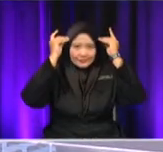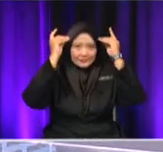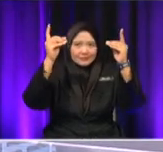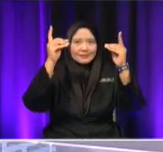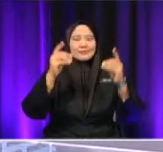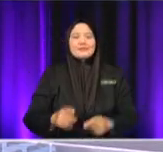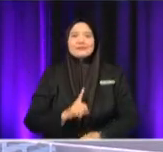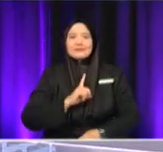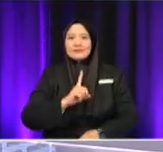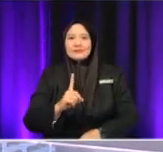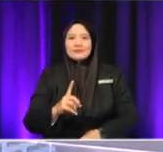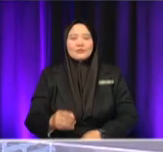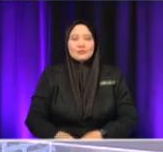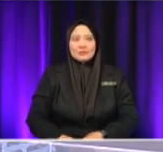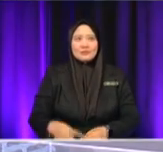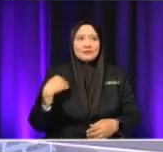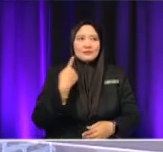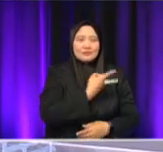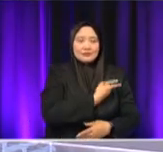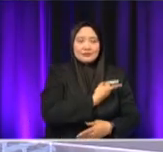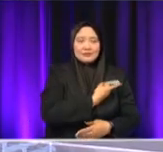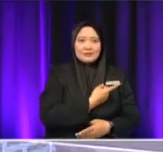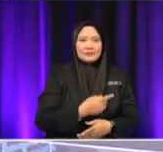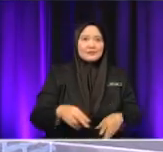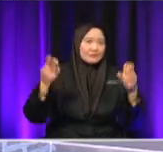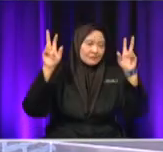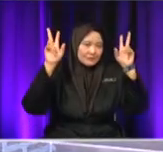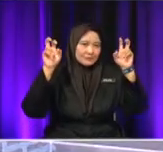kita di situ tentang kemahiran ke ibu bapakan